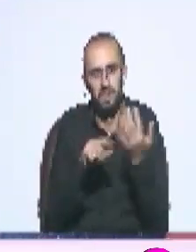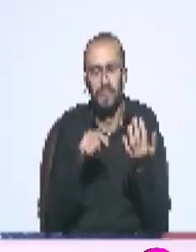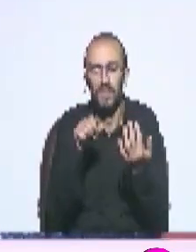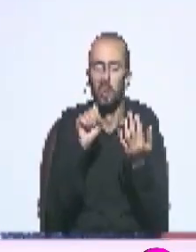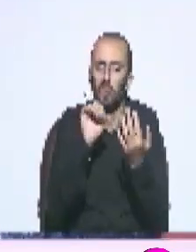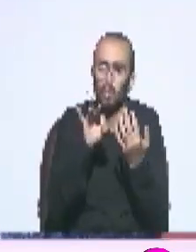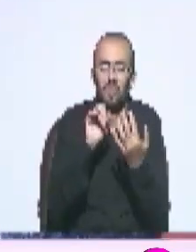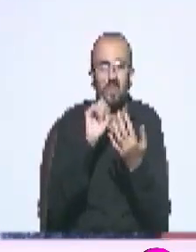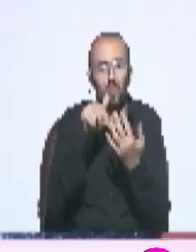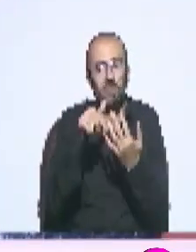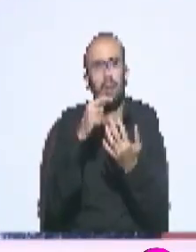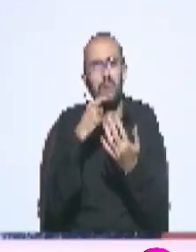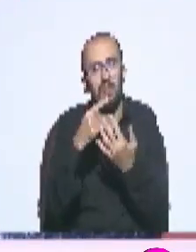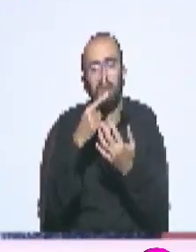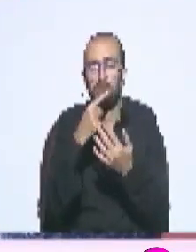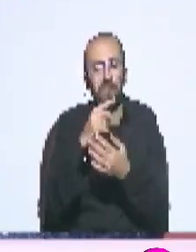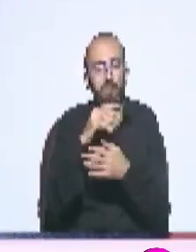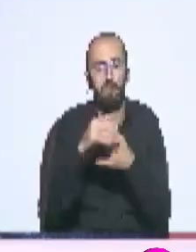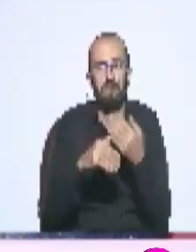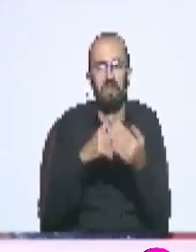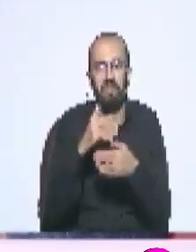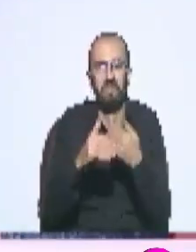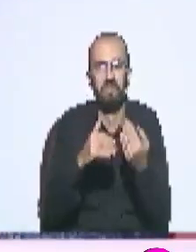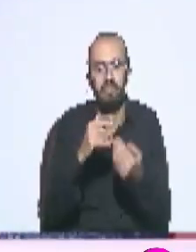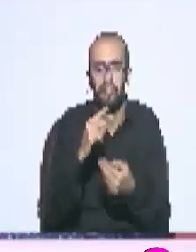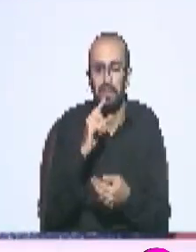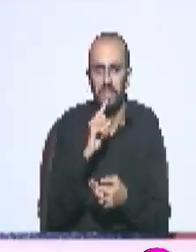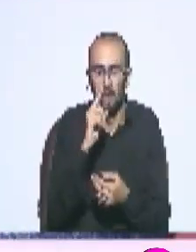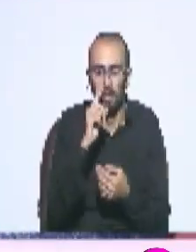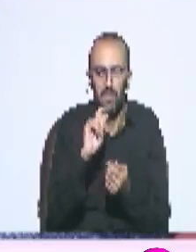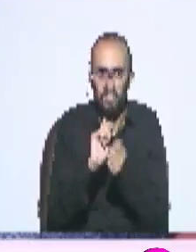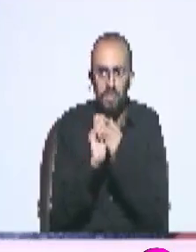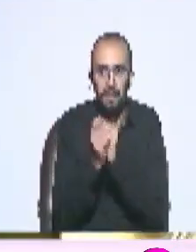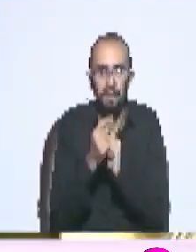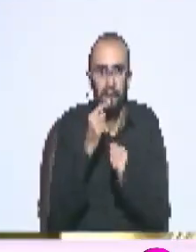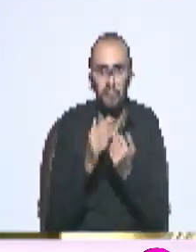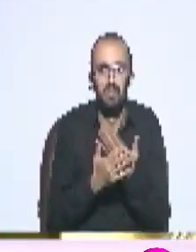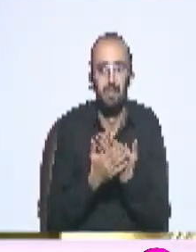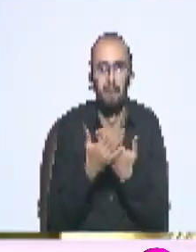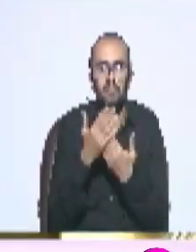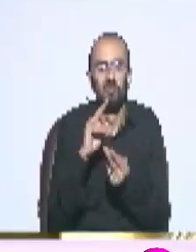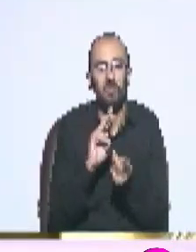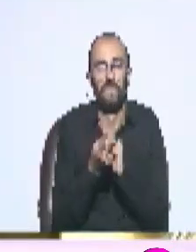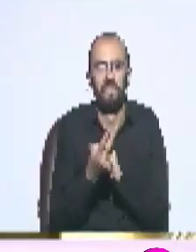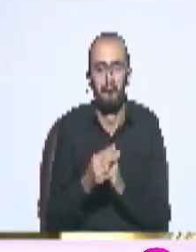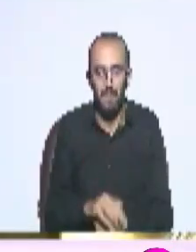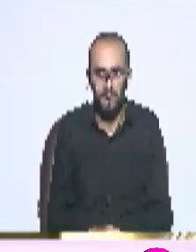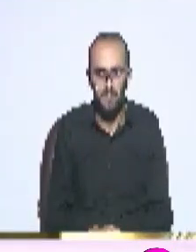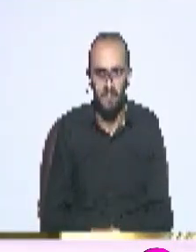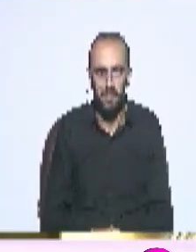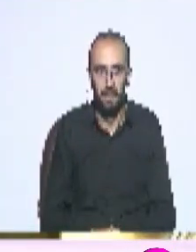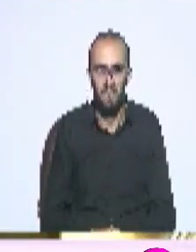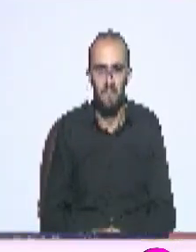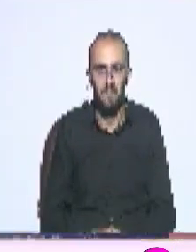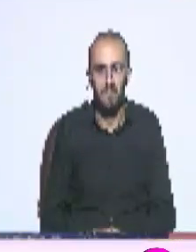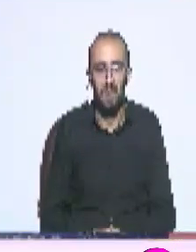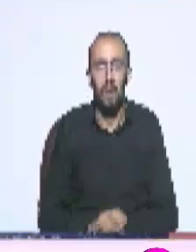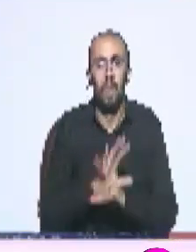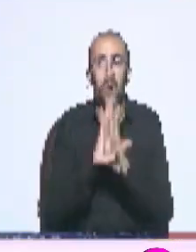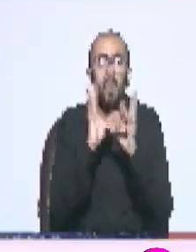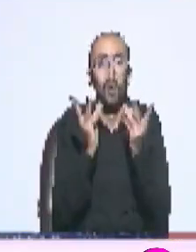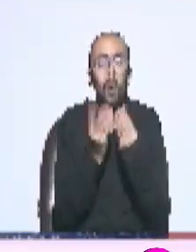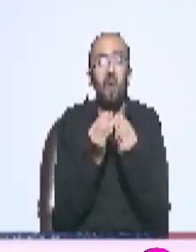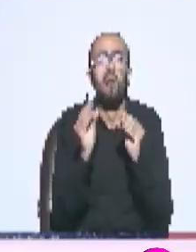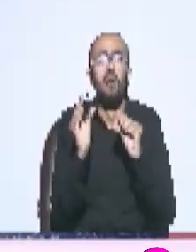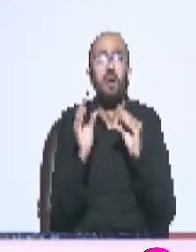ثلاث شهور حاجات بتاخد سنه بلاقي نفسي داخل السنه طالع من الناحيه الثانيه حاجه ثانيه حلوي و كل القصص